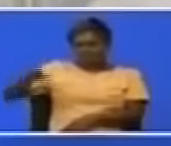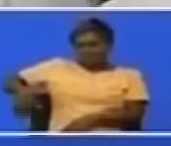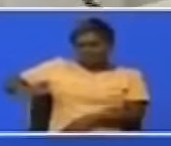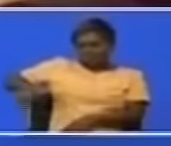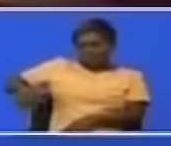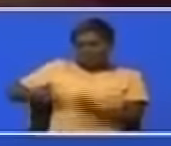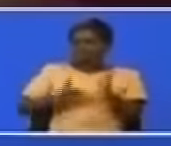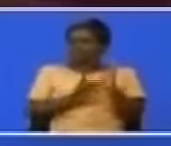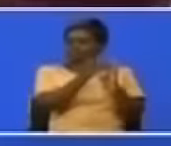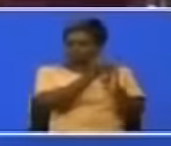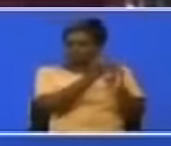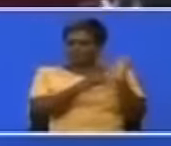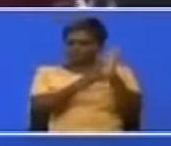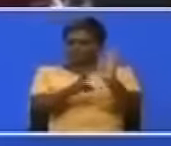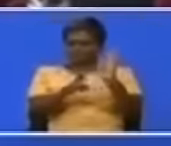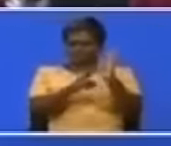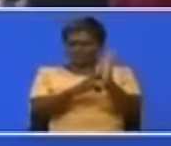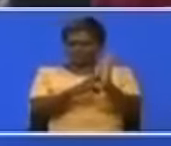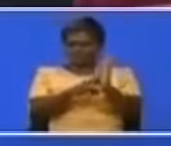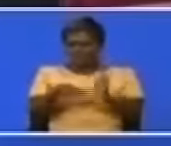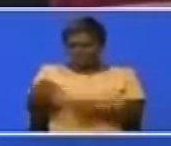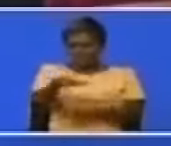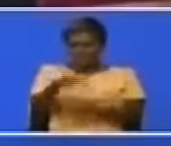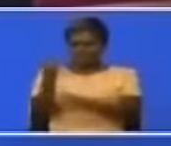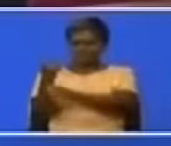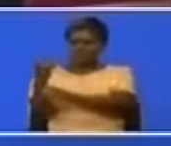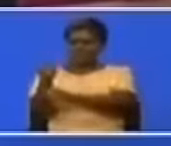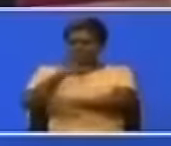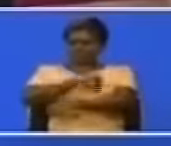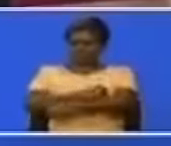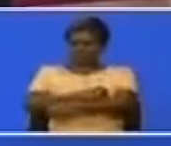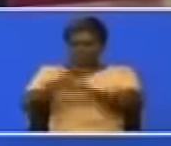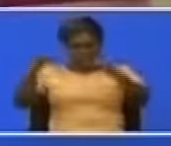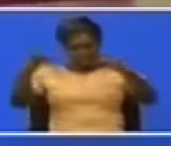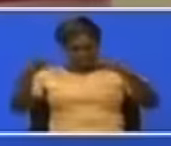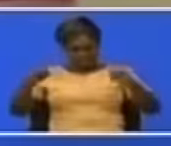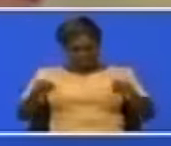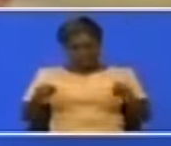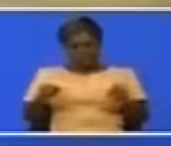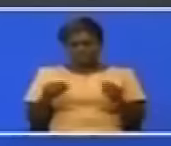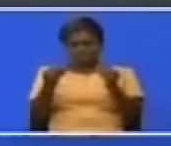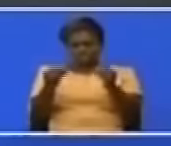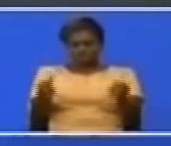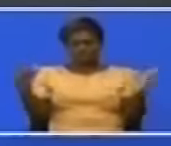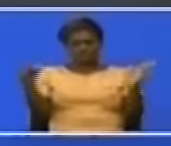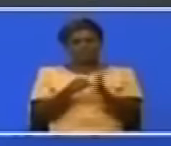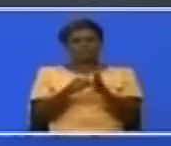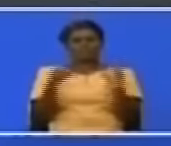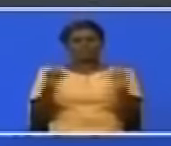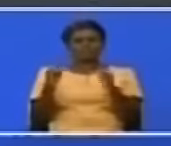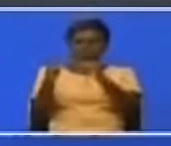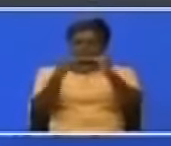kimaendeleo ili wawakilishe maendeleo yao katika shule za upili haijaweza kuyatatua yote. Ili kuwe na